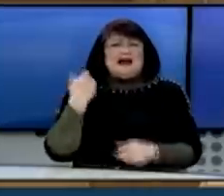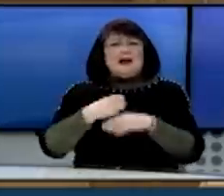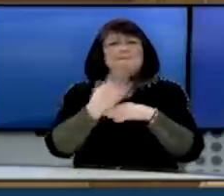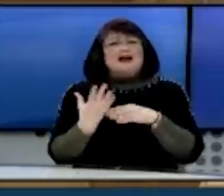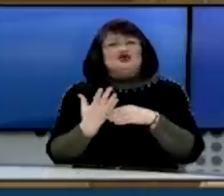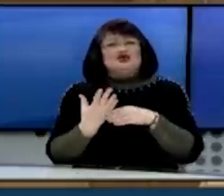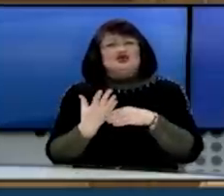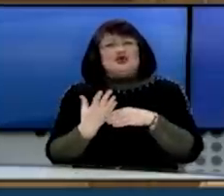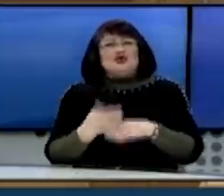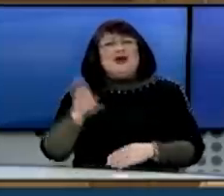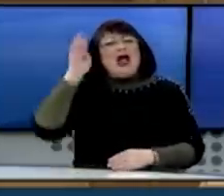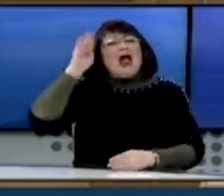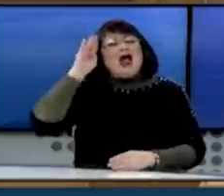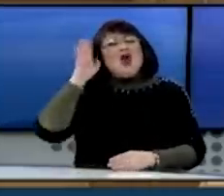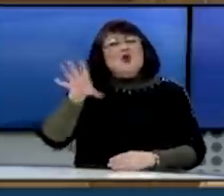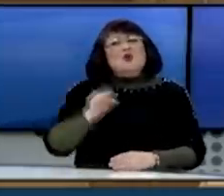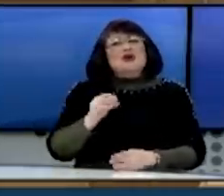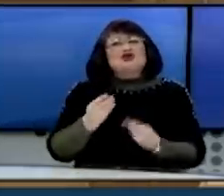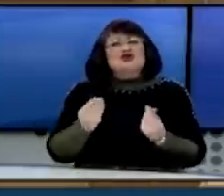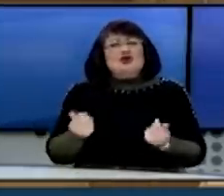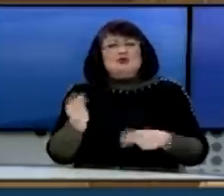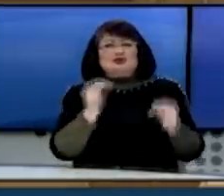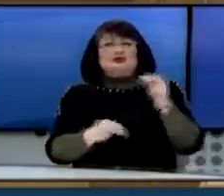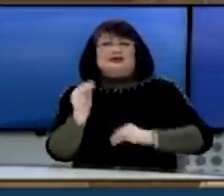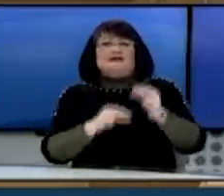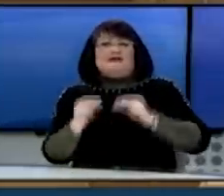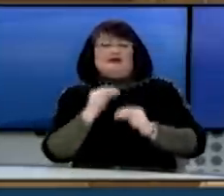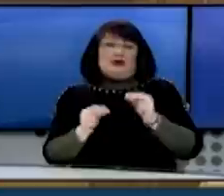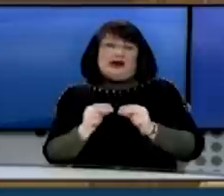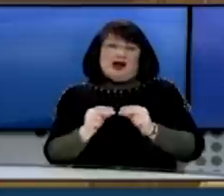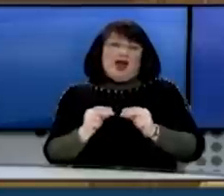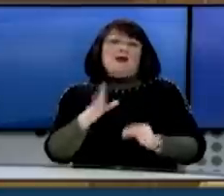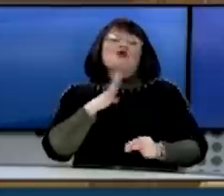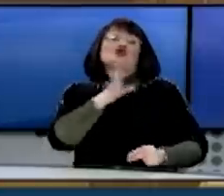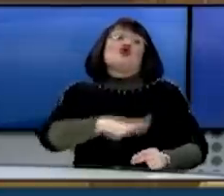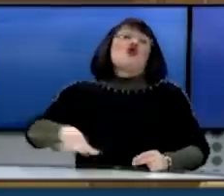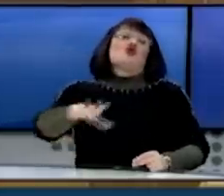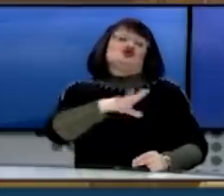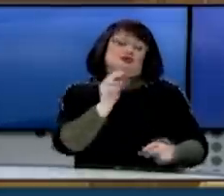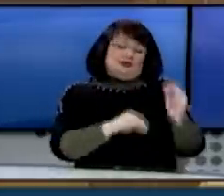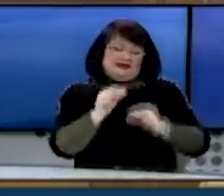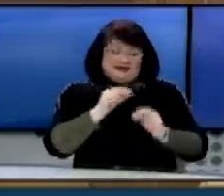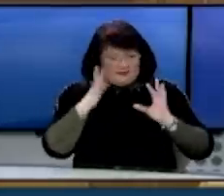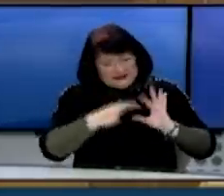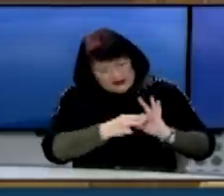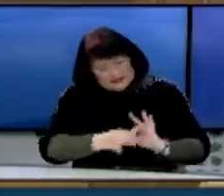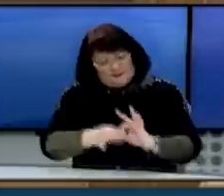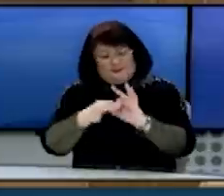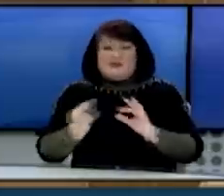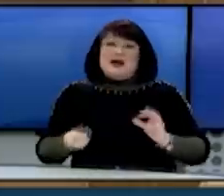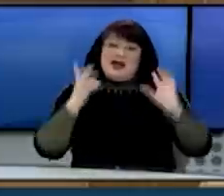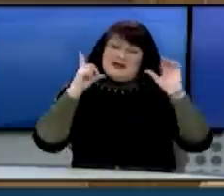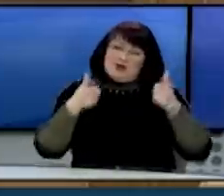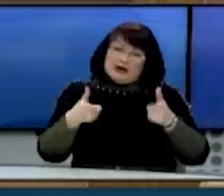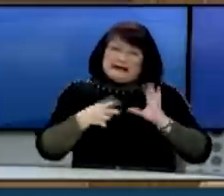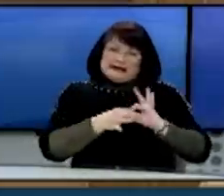ΠΑΣΟΚ, τις γνωστές Αμερικανιές, με την περιβόητη ψηφοφορία από τη βάση. Τη συνέχισε η Νέα